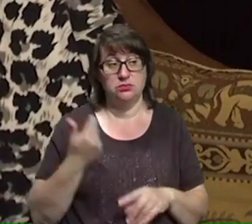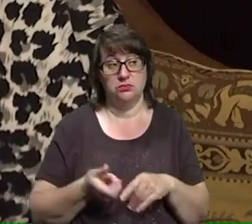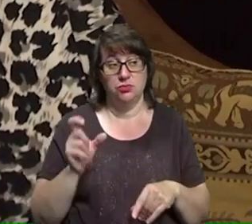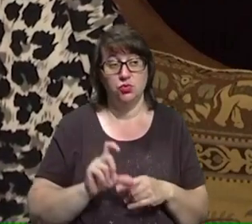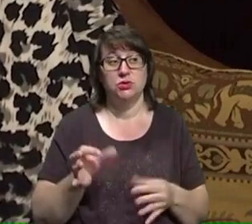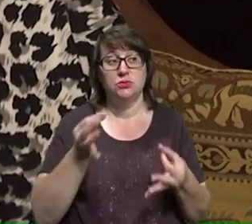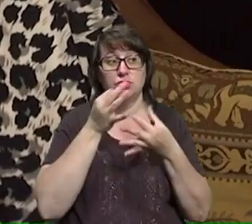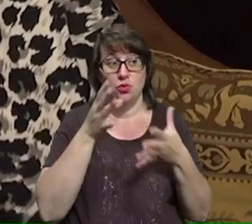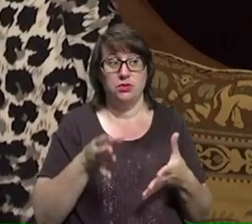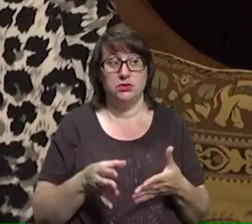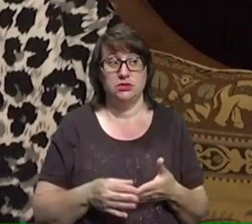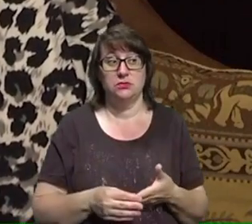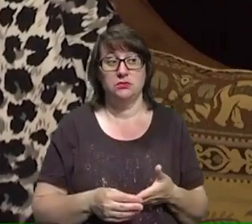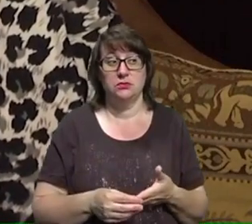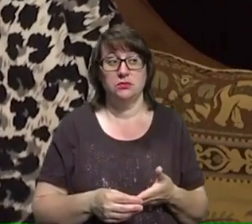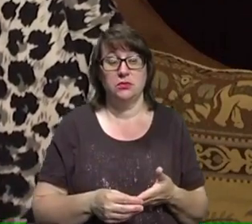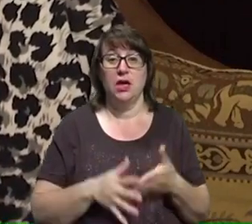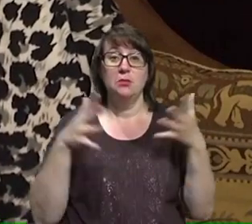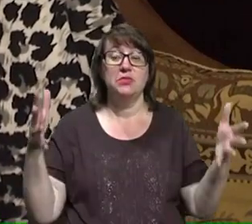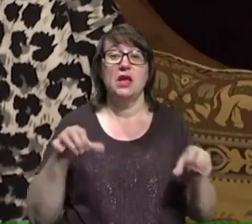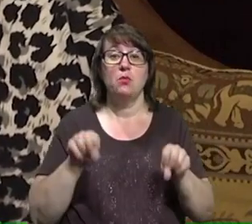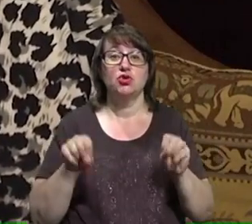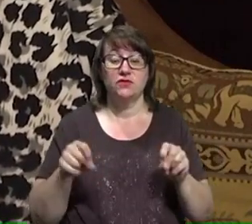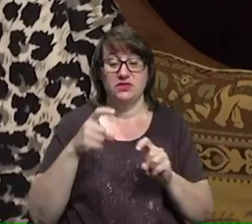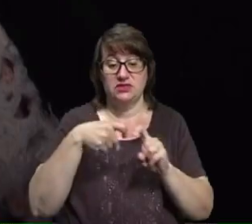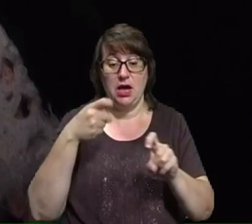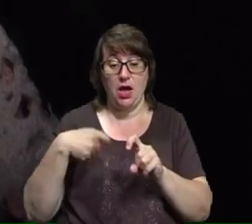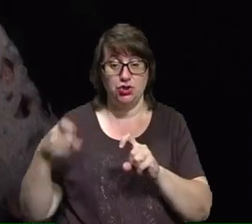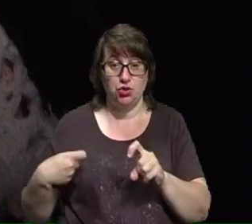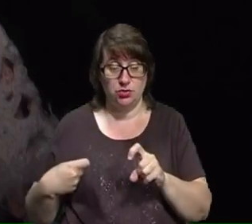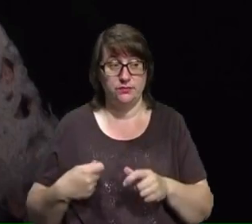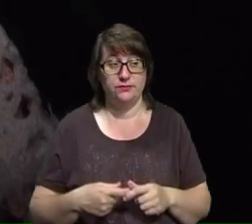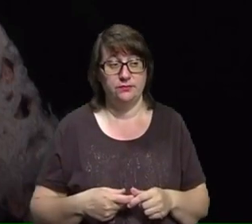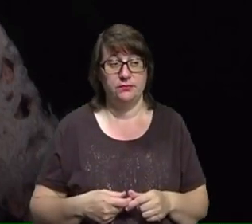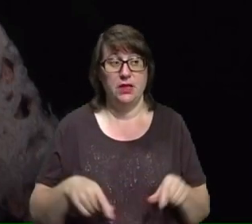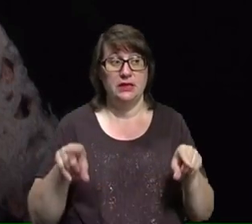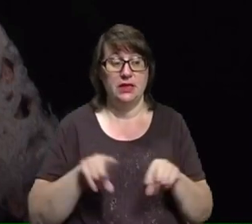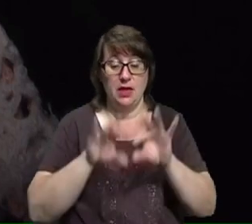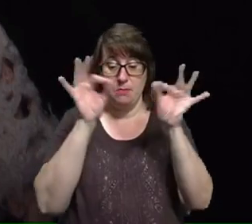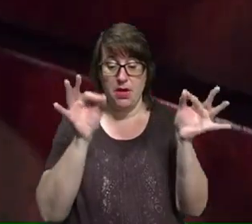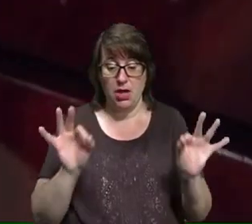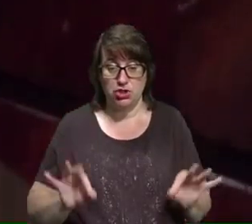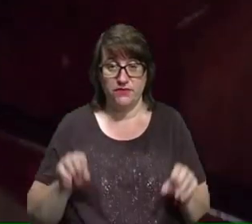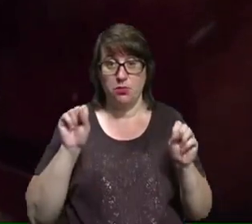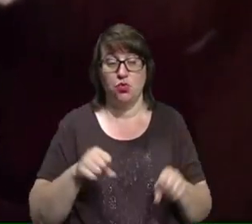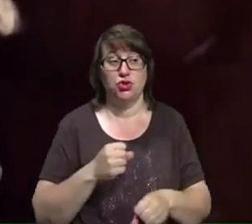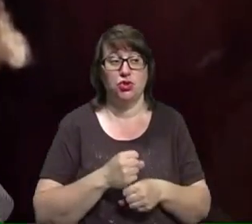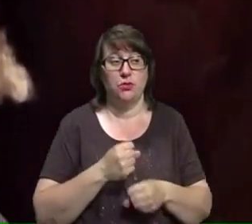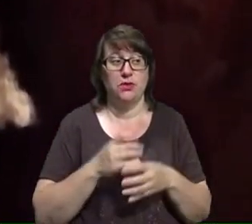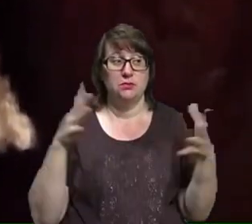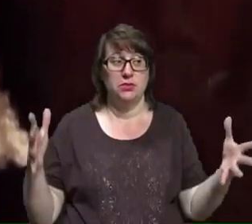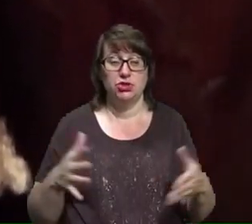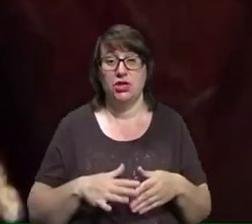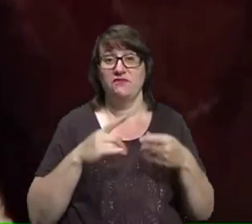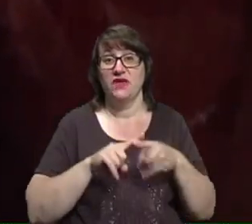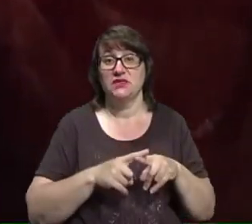що більше можливостей у гачка. Такі мережені речі можна робити більше. В'язати саме